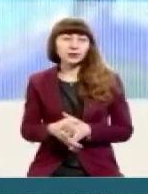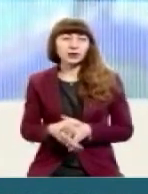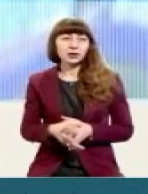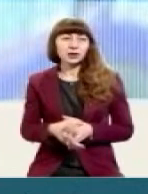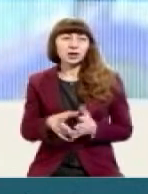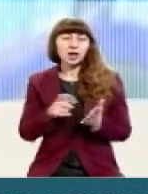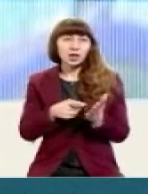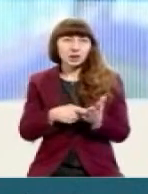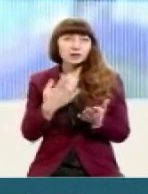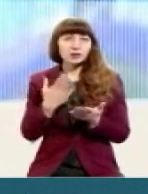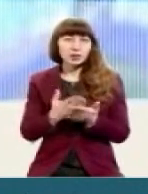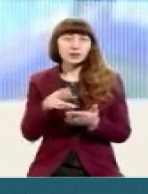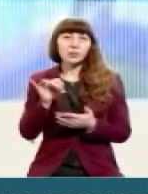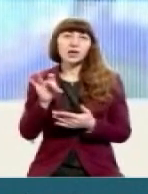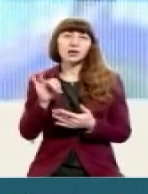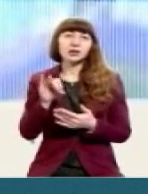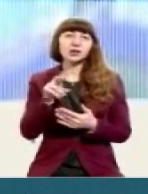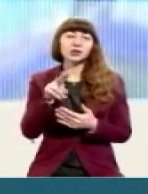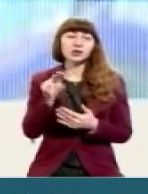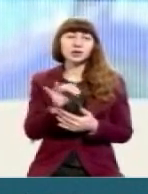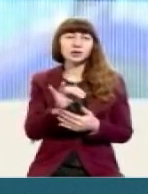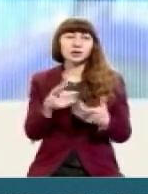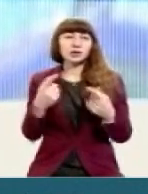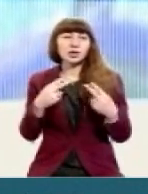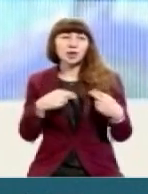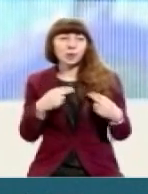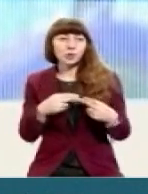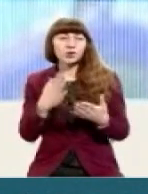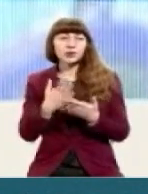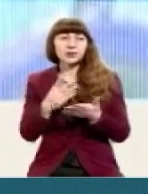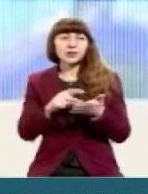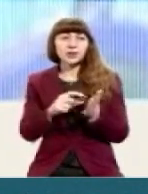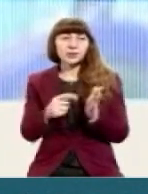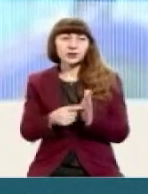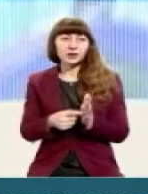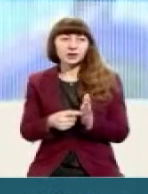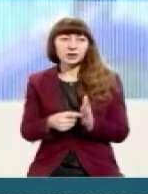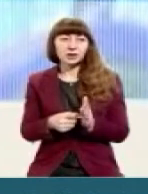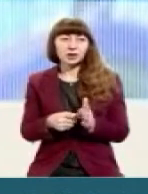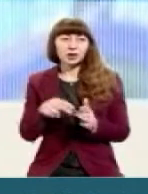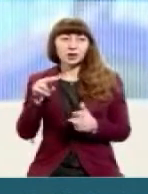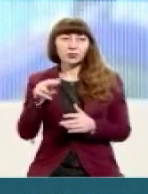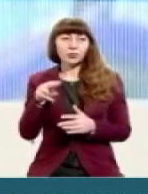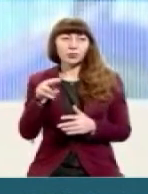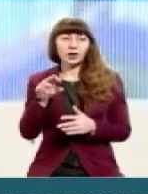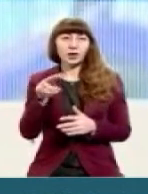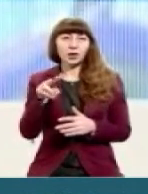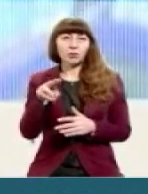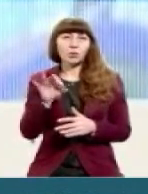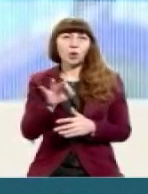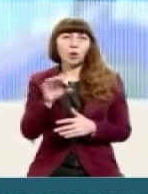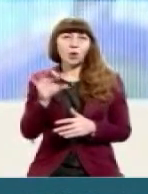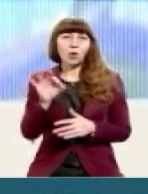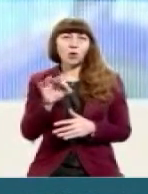Карагандинской области имеются поликлиники. И там работу есть такие кабинеты, и ПМСП имеет открывать. Сейчас